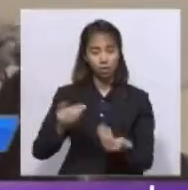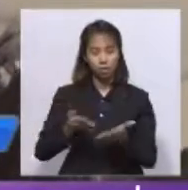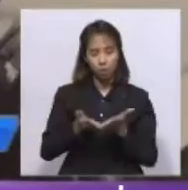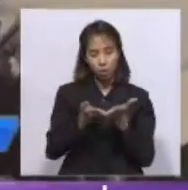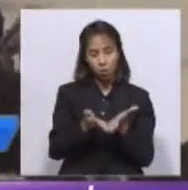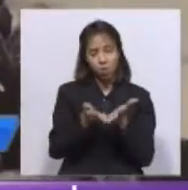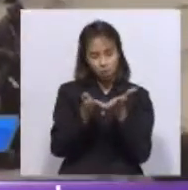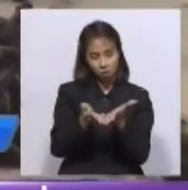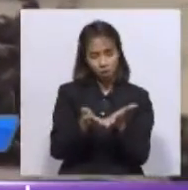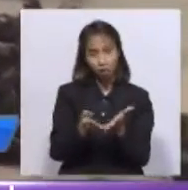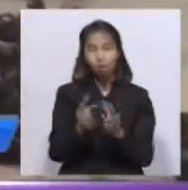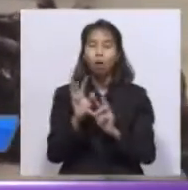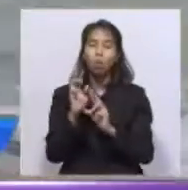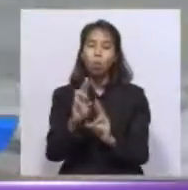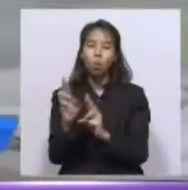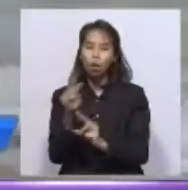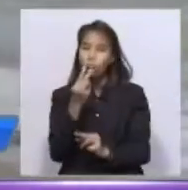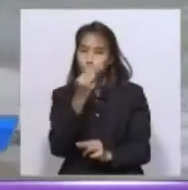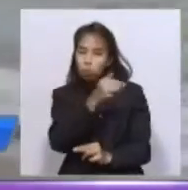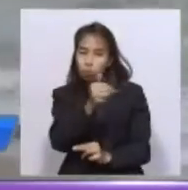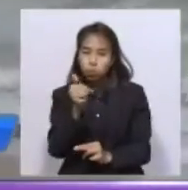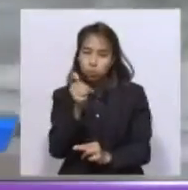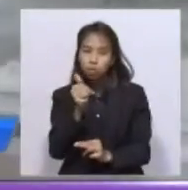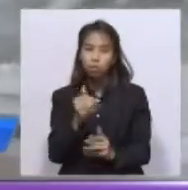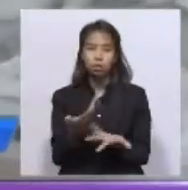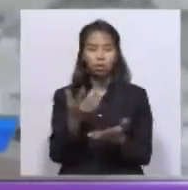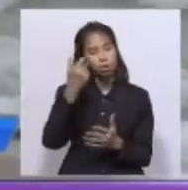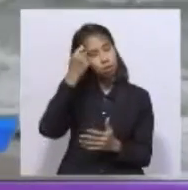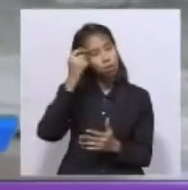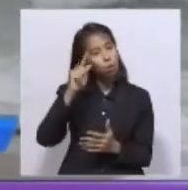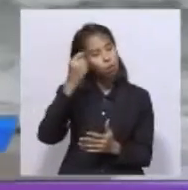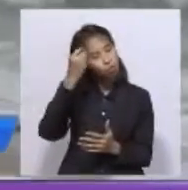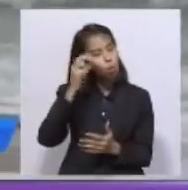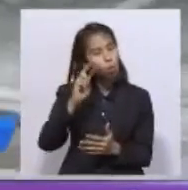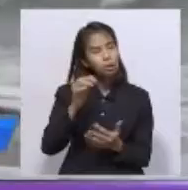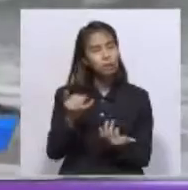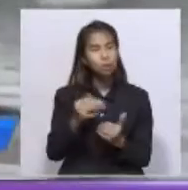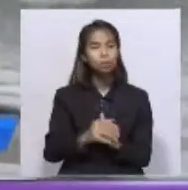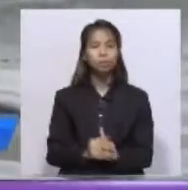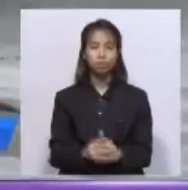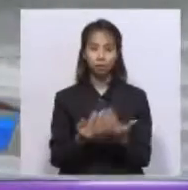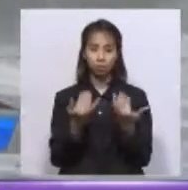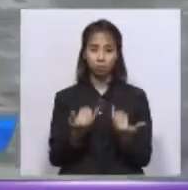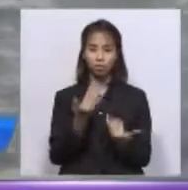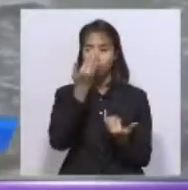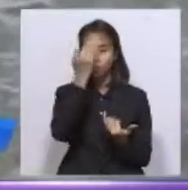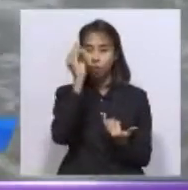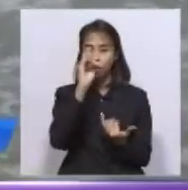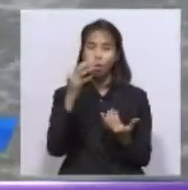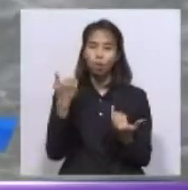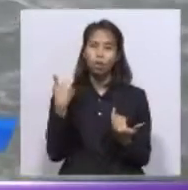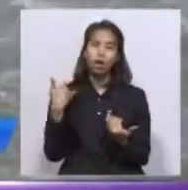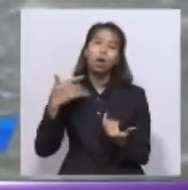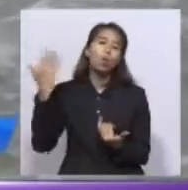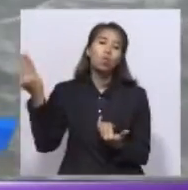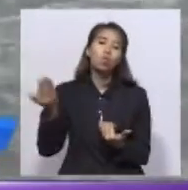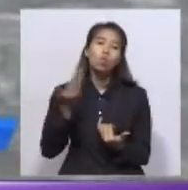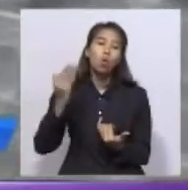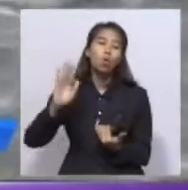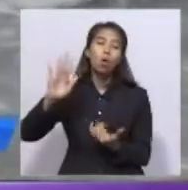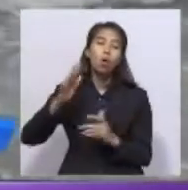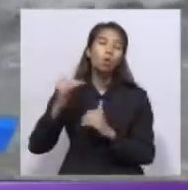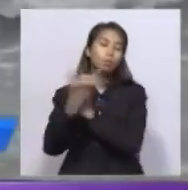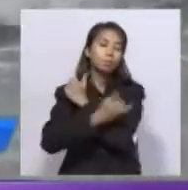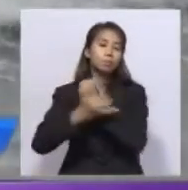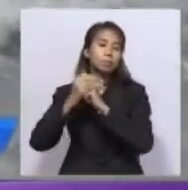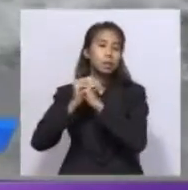ให้ชาวเรือบริเวณดังกล่าวเดินเรือด้วยความระมัดระวังในระยะ 1-2 วันนี้ทั้งนี้เนื่องจากบริเวณความกดอากาศสูงจากประเทศจีน